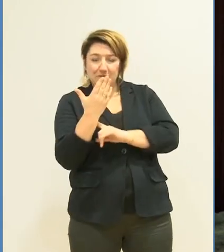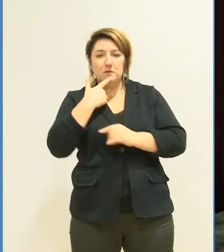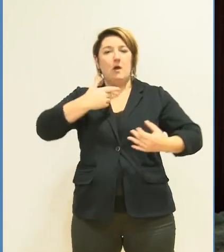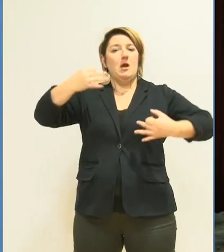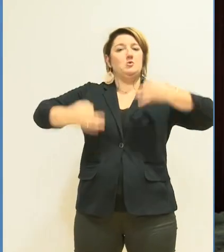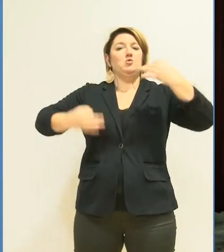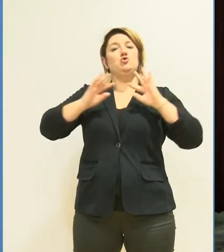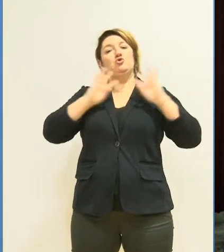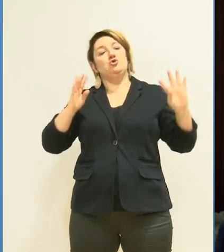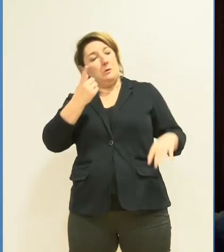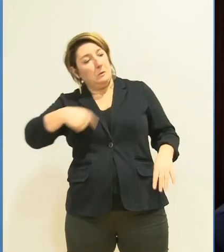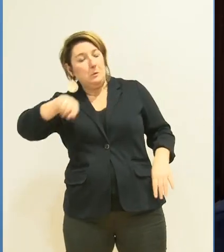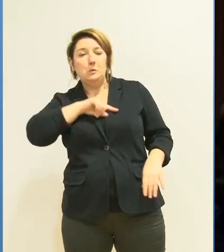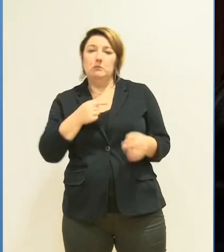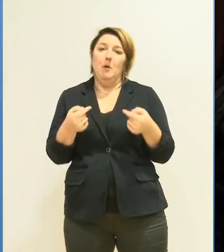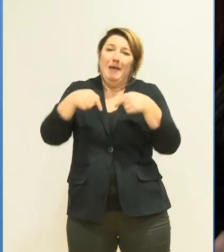équitable